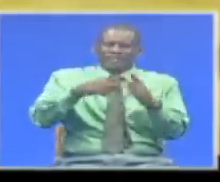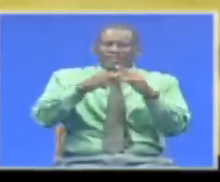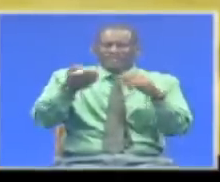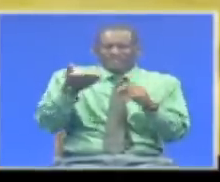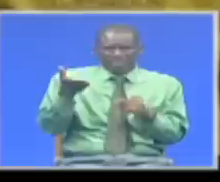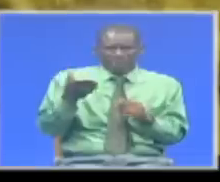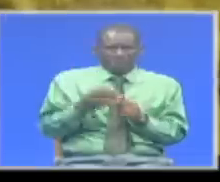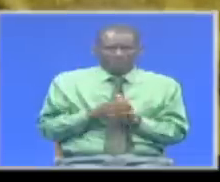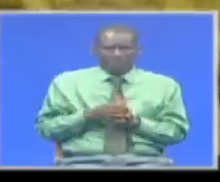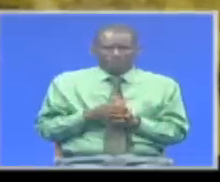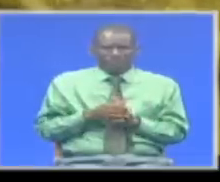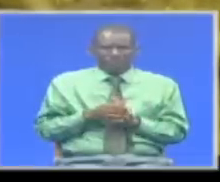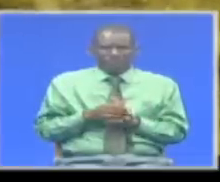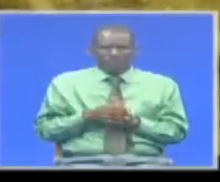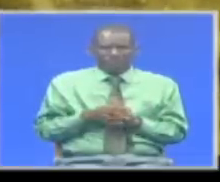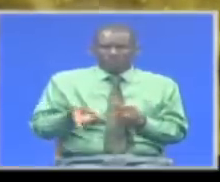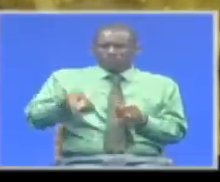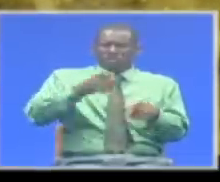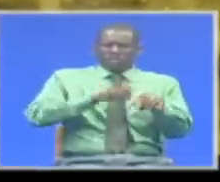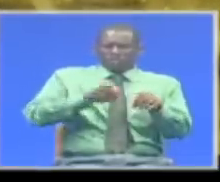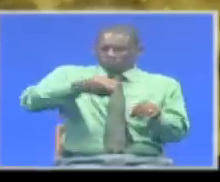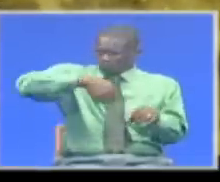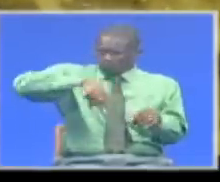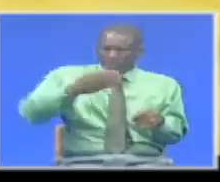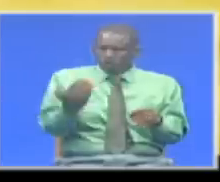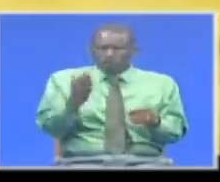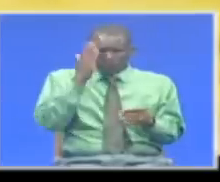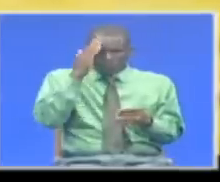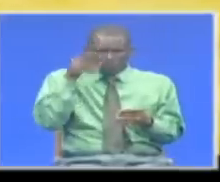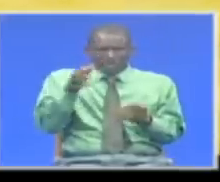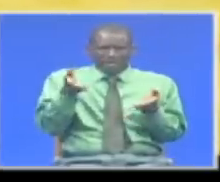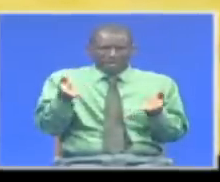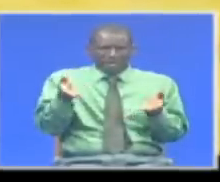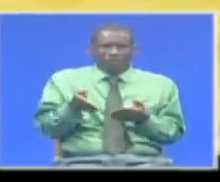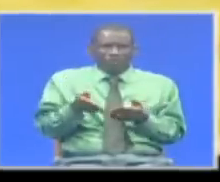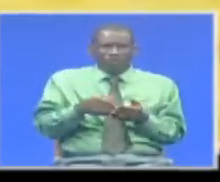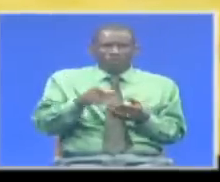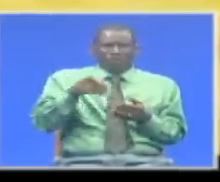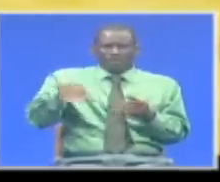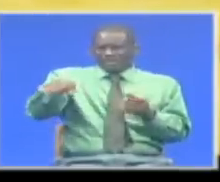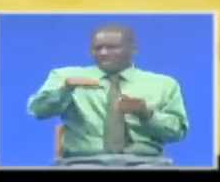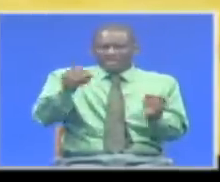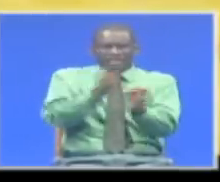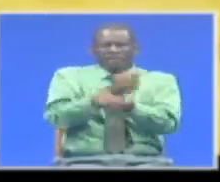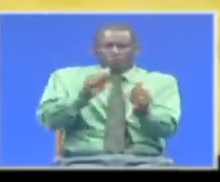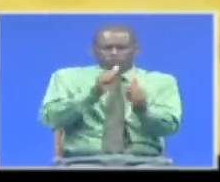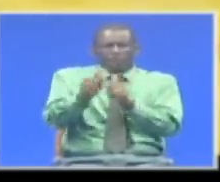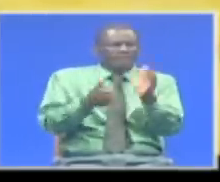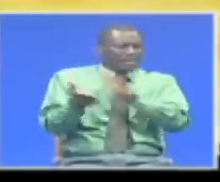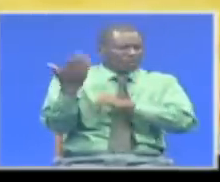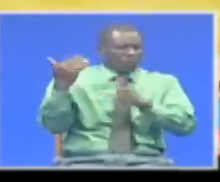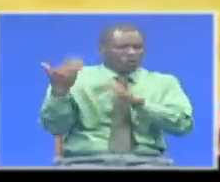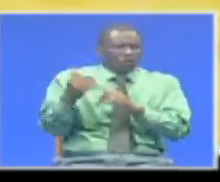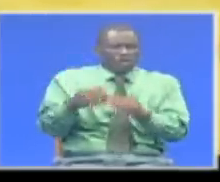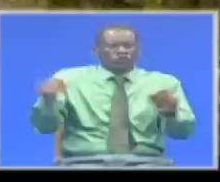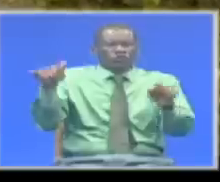ni Enapuyapui. Sisi tukiwa watoto wadogo tunajua hapa sasa Enapuyapui hapa iwezi pitika. Hapo